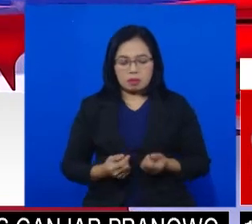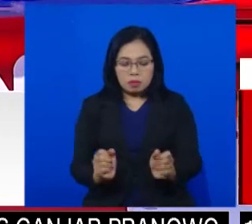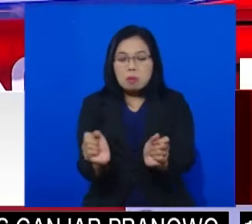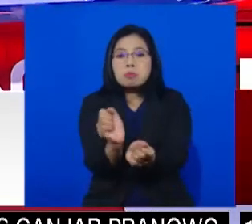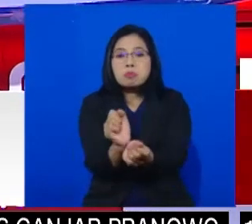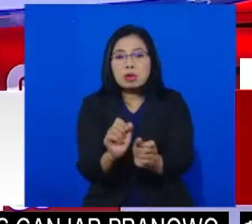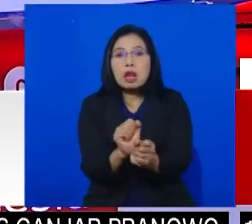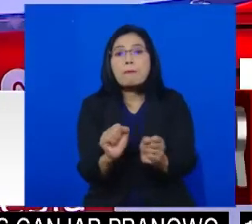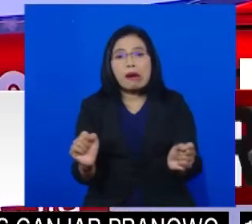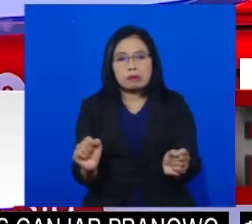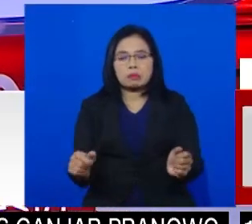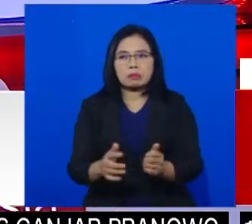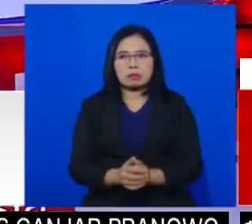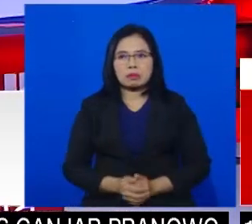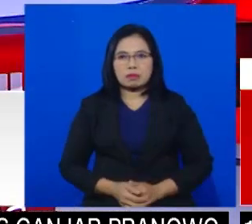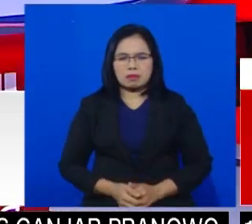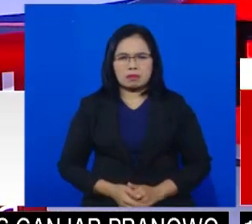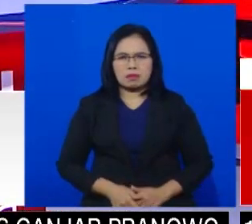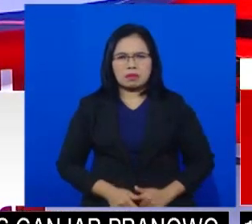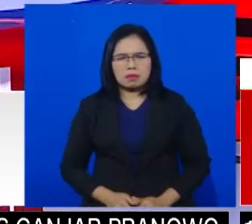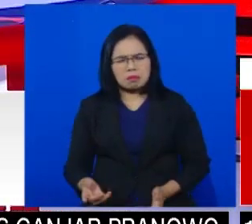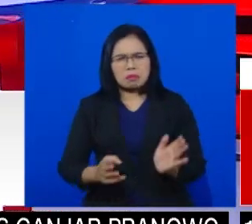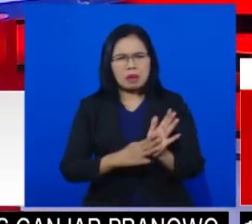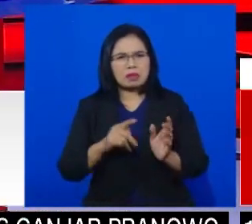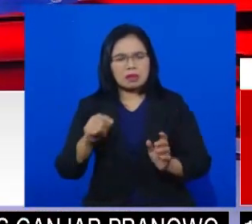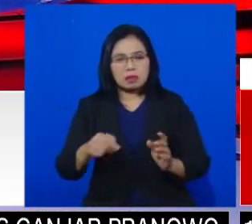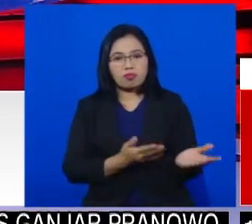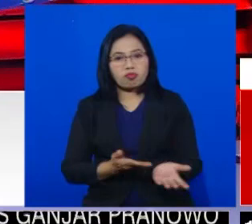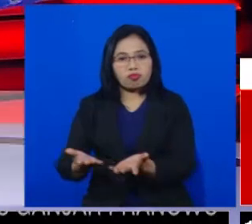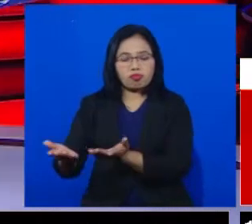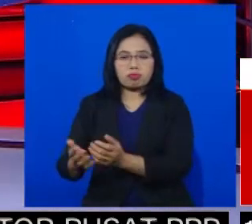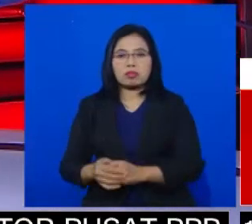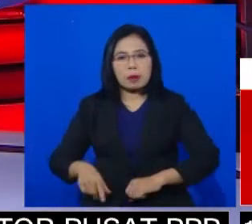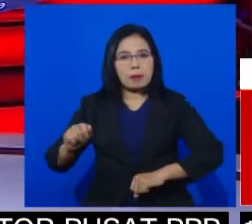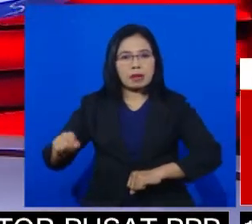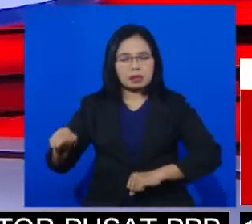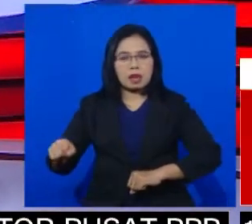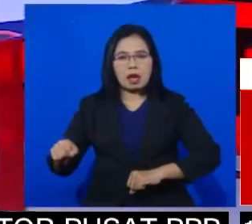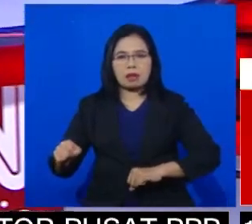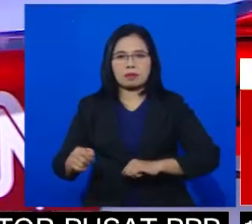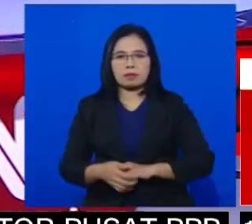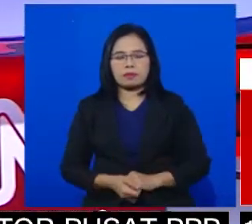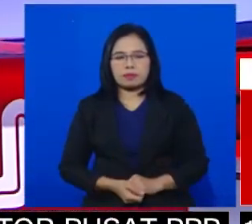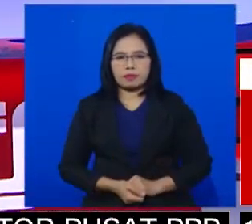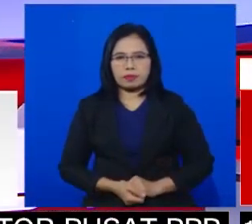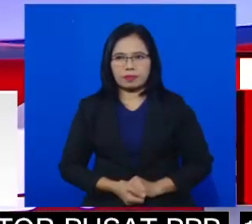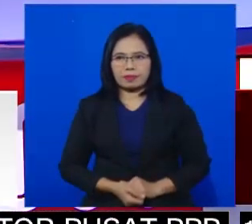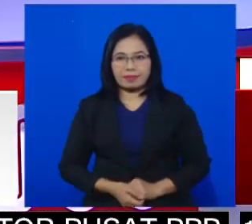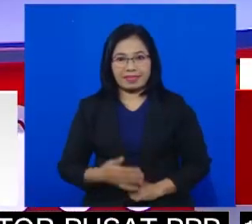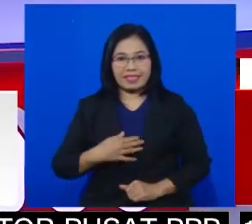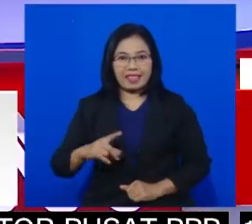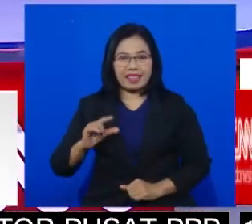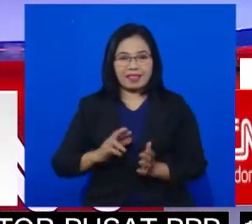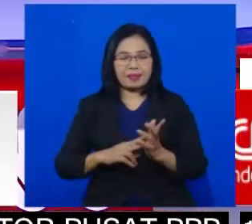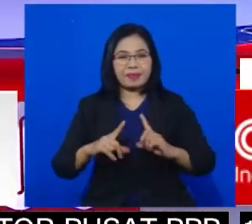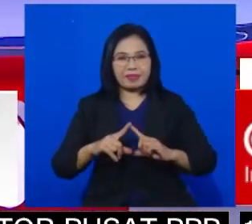Polisi pun didesak untuk transparan dan juga tegas membawa kasus ini ke meja hijau tanpa ada intervensi dari pihak manapun. Saya Bini Dermawan, inilah